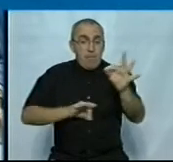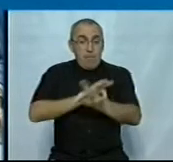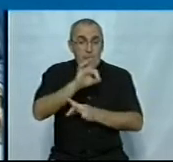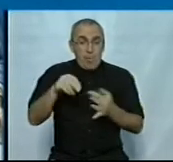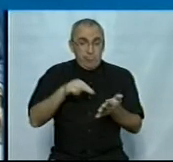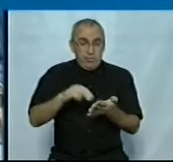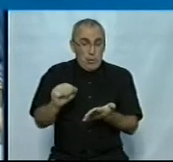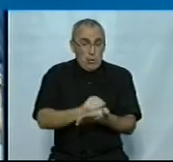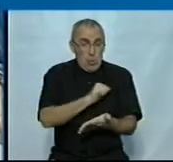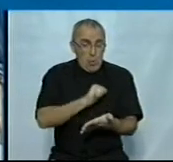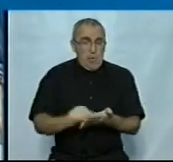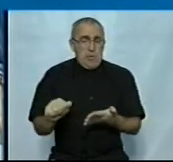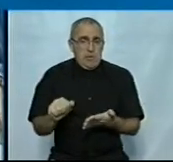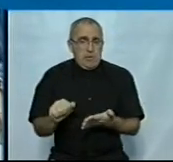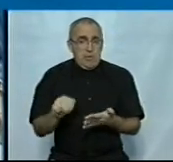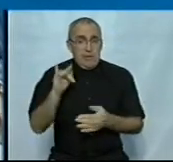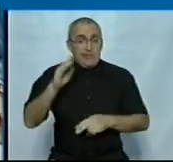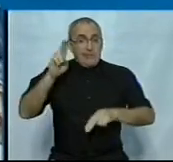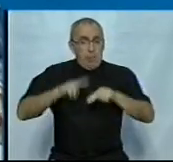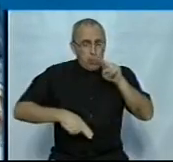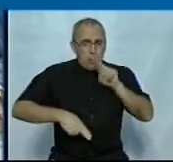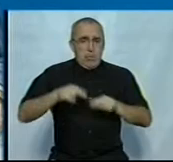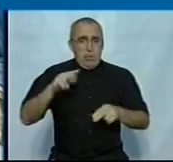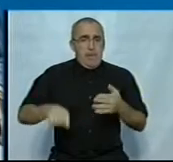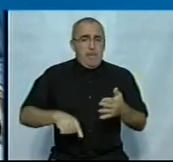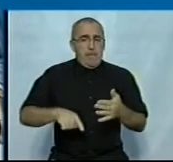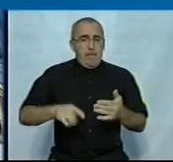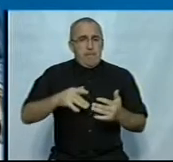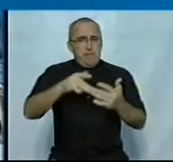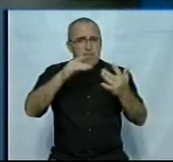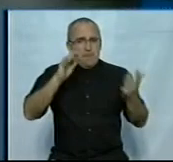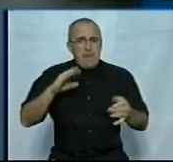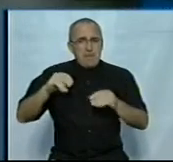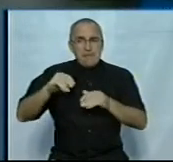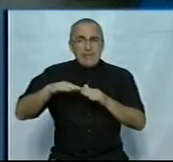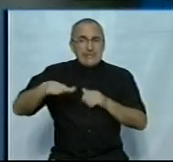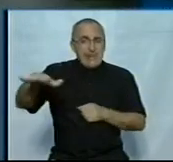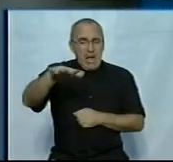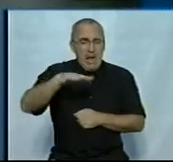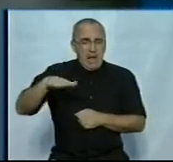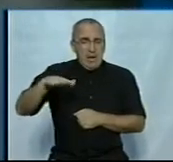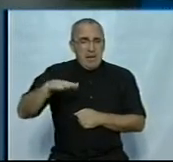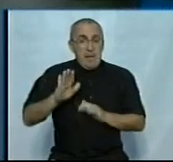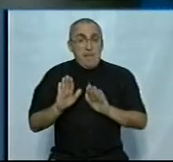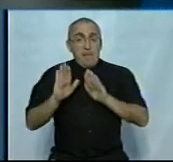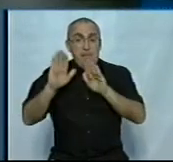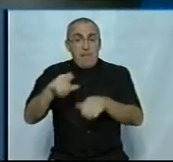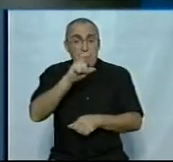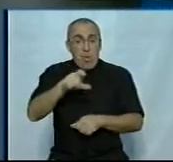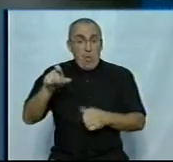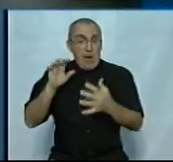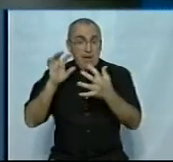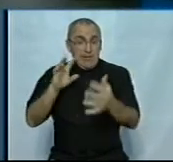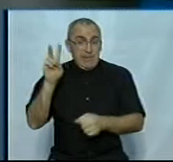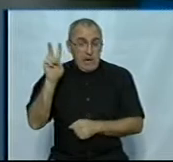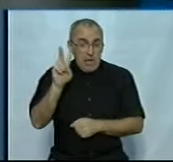проєктно-кошторисну документацію і збудувати міст на Салганних Пісках для того, щоб під'їзд громадського